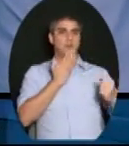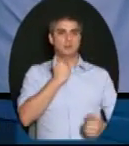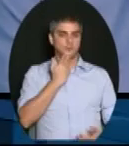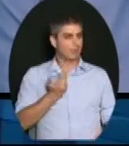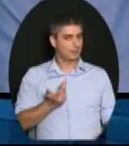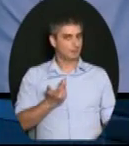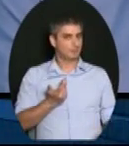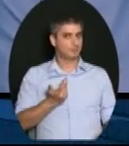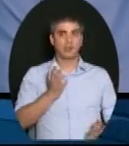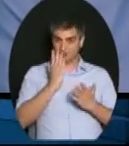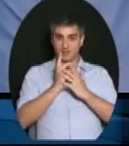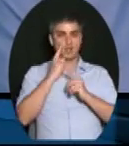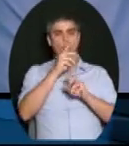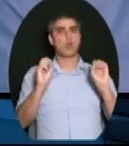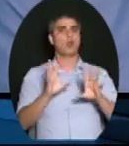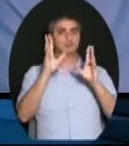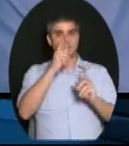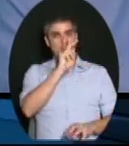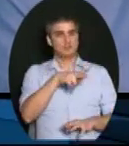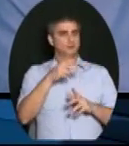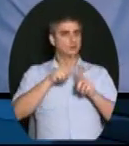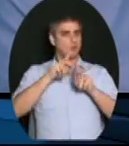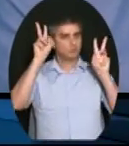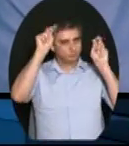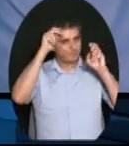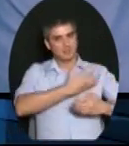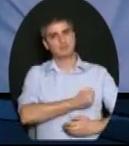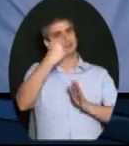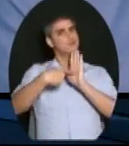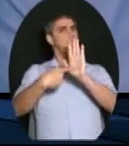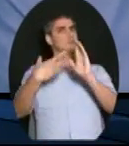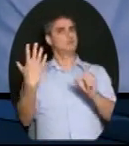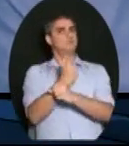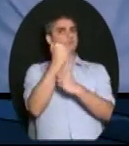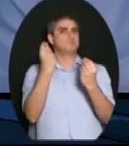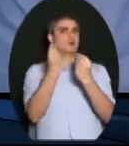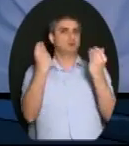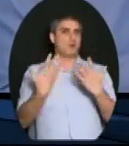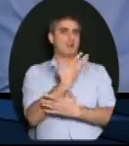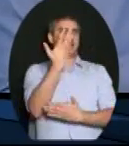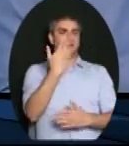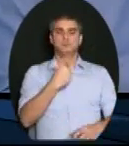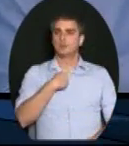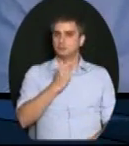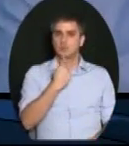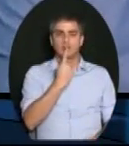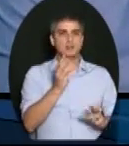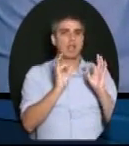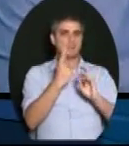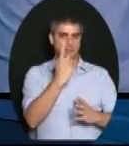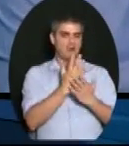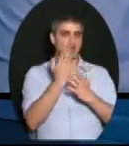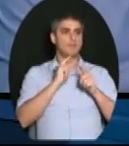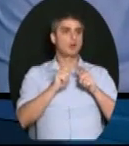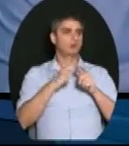הישראלי. ראשית, קראו לו פעם קוסם, אז אולי יש לו את השפן הזה שהוא יכול לשלוף מהכובע. ראשית, אני חייב לומר אמת אחת, אני כבר